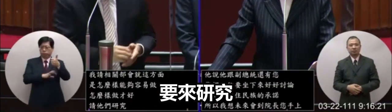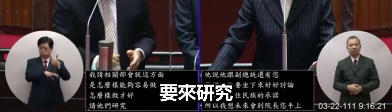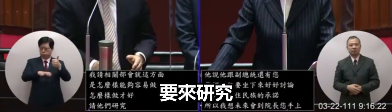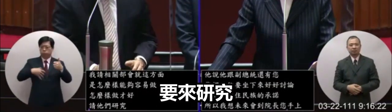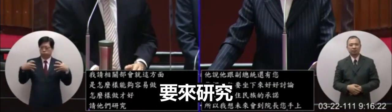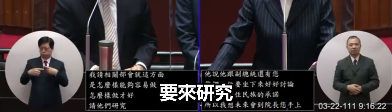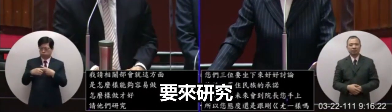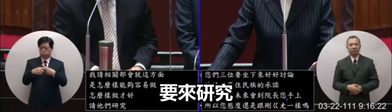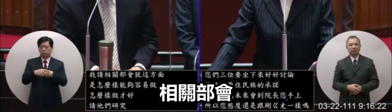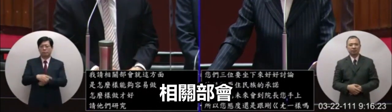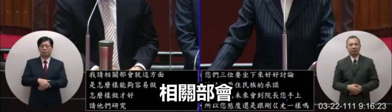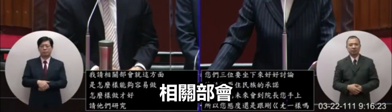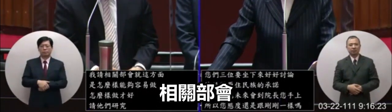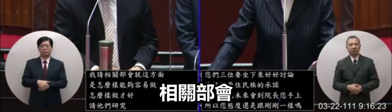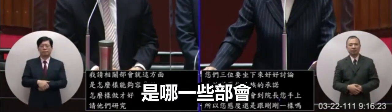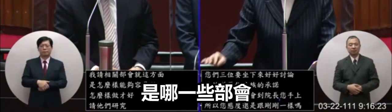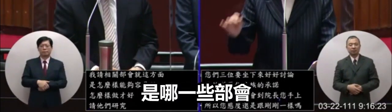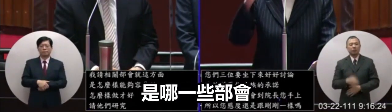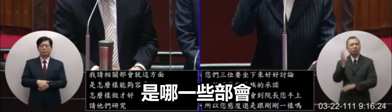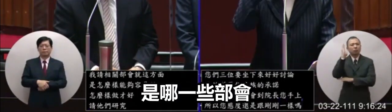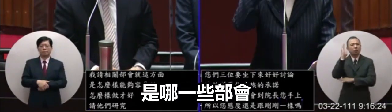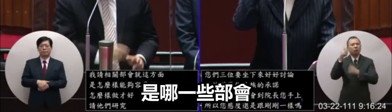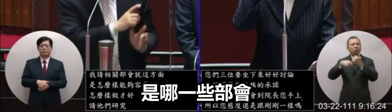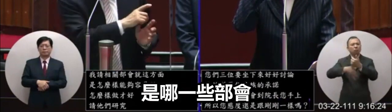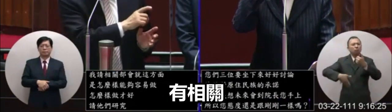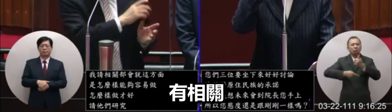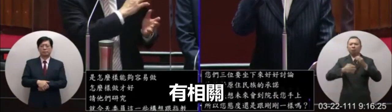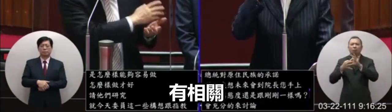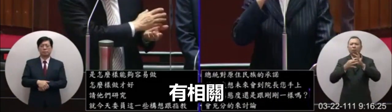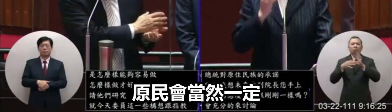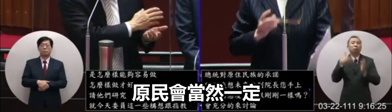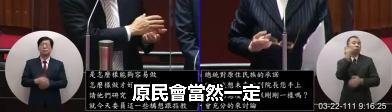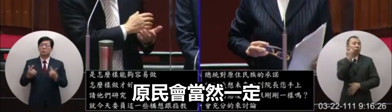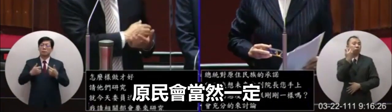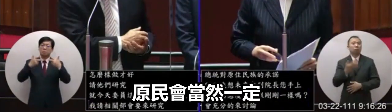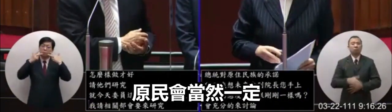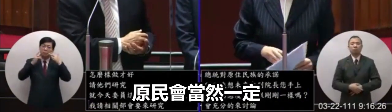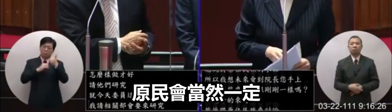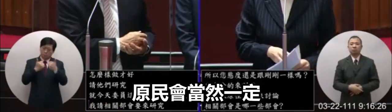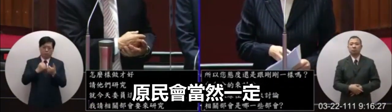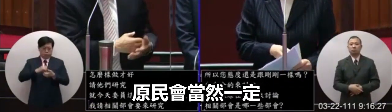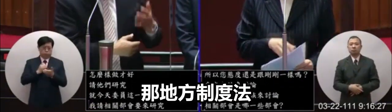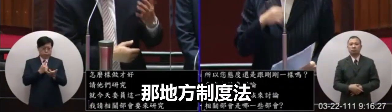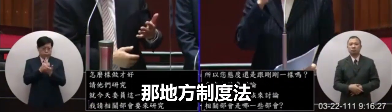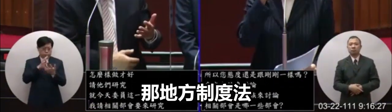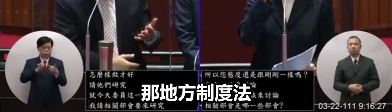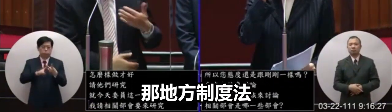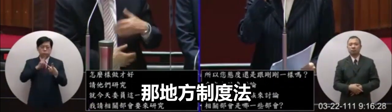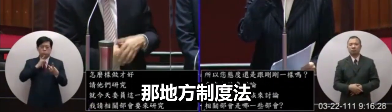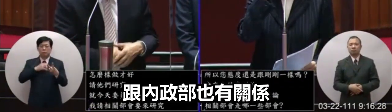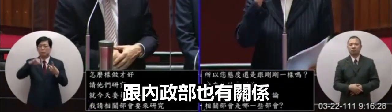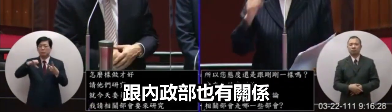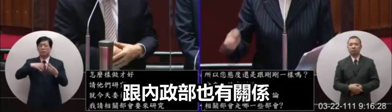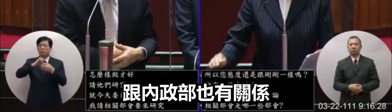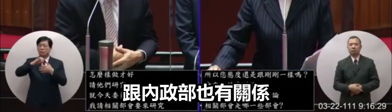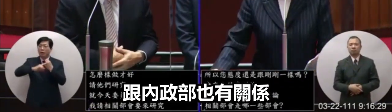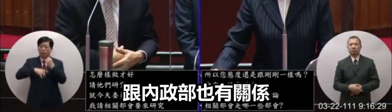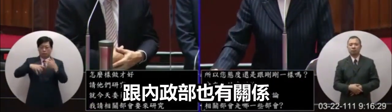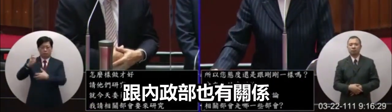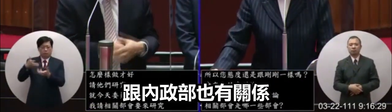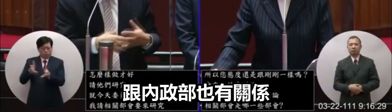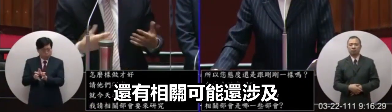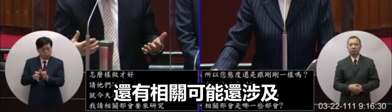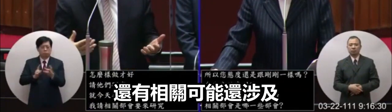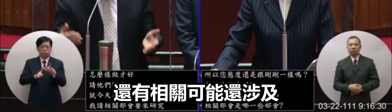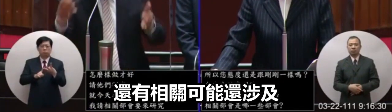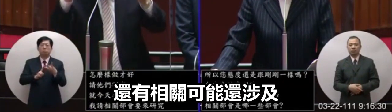会要来研究。 相关部会是哪一些部会？ 就相关原民会当然一定，那地方制度法跟内政部也有